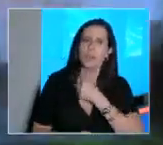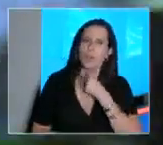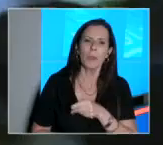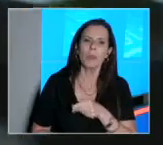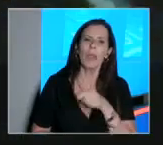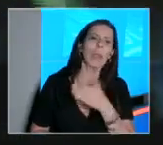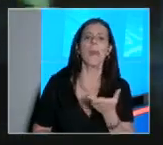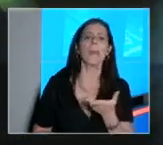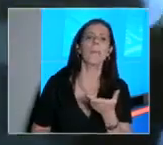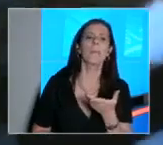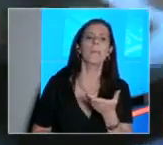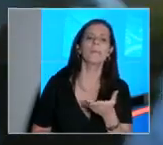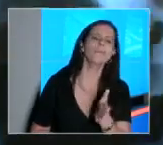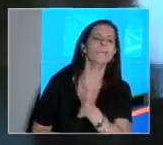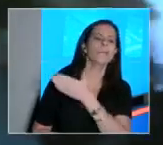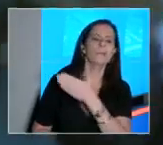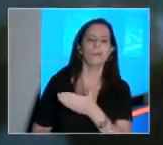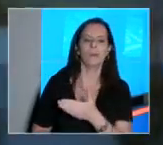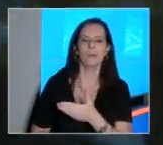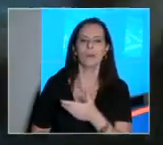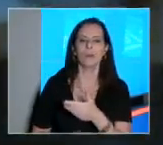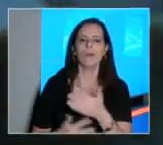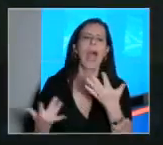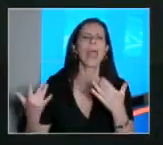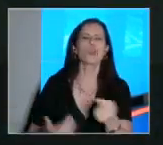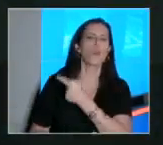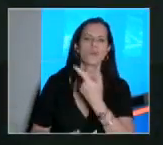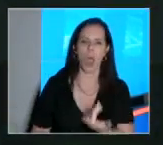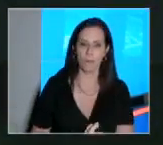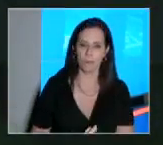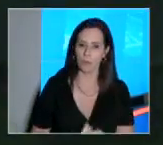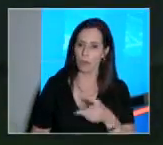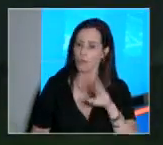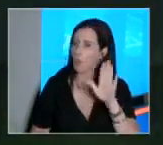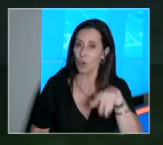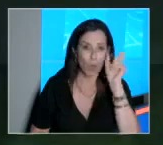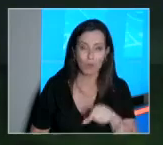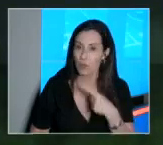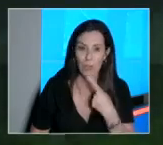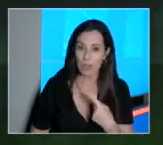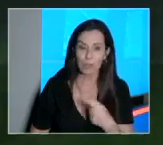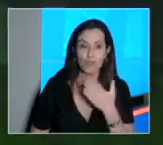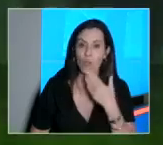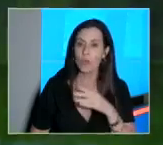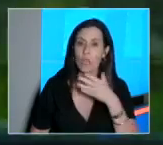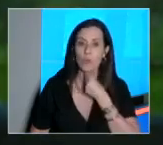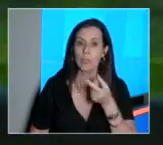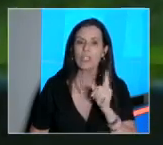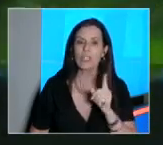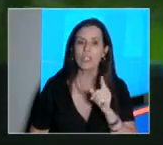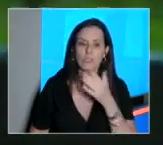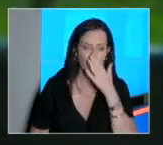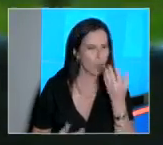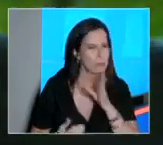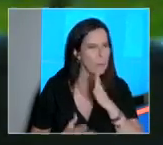אתיופיה עם איזה מספר כזה איכשהו שם, בסדר? ויש אפילו אנשים שיבואו ויגידו שיהודי אתיופיה הם בכלל איזשהו